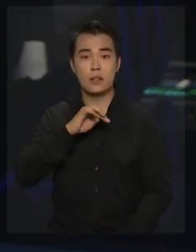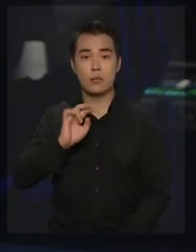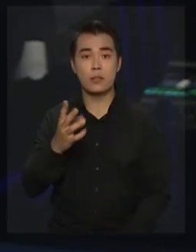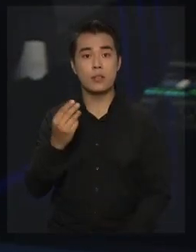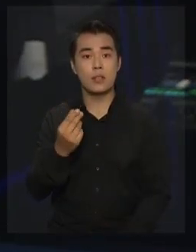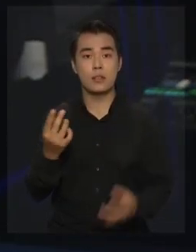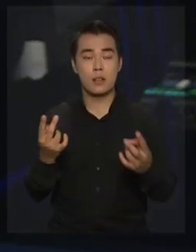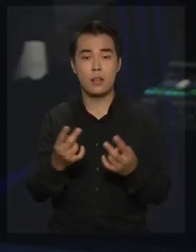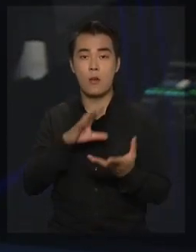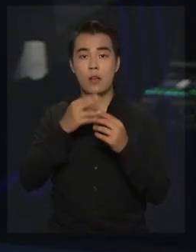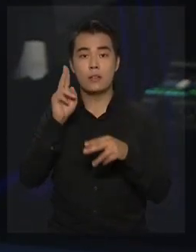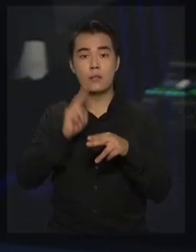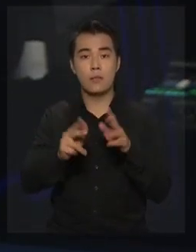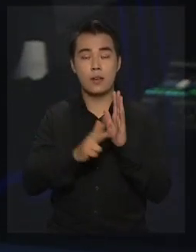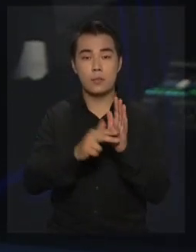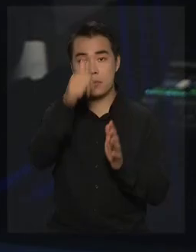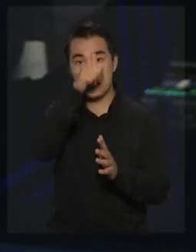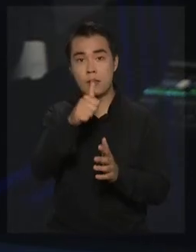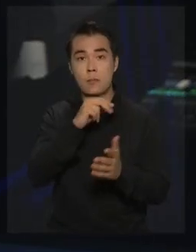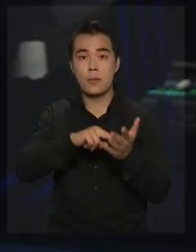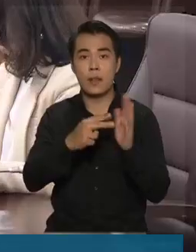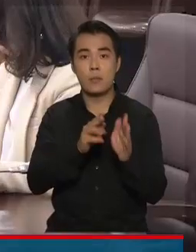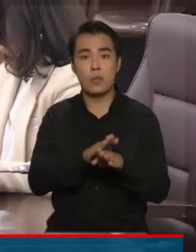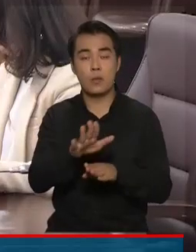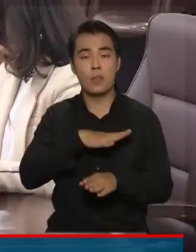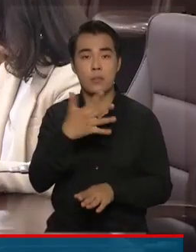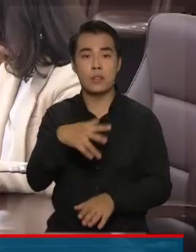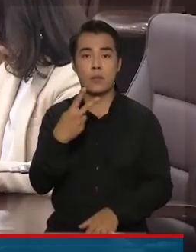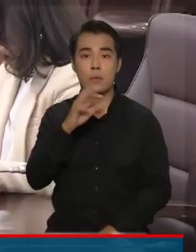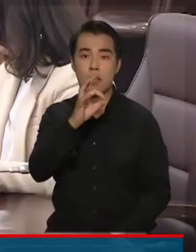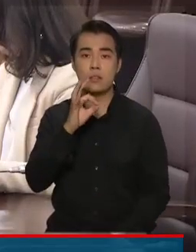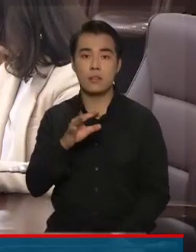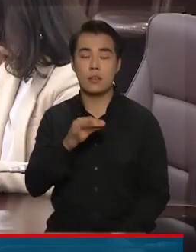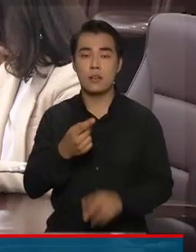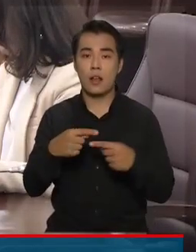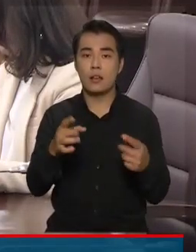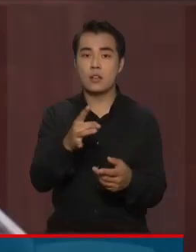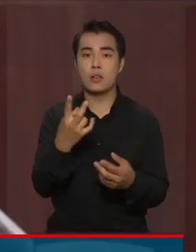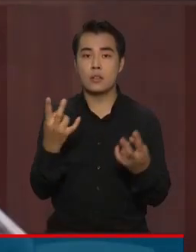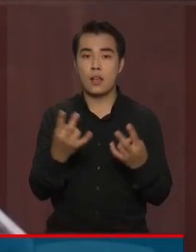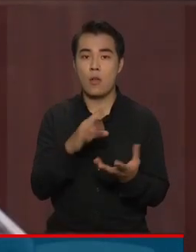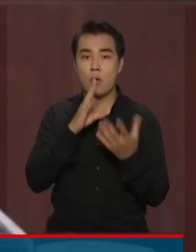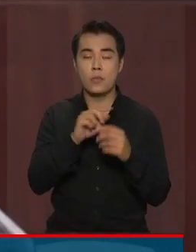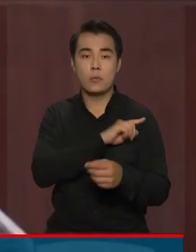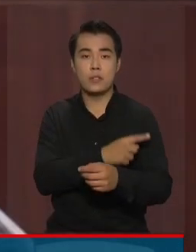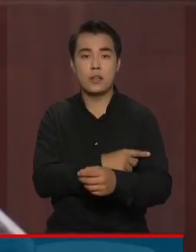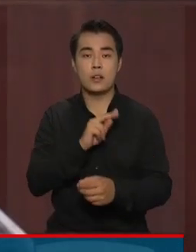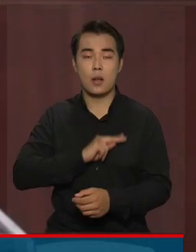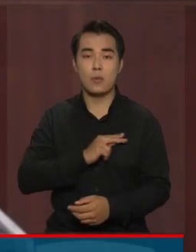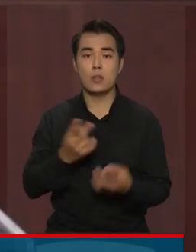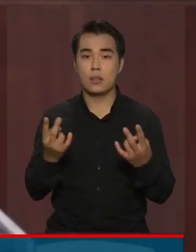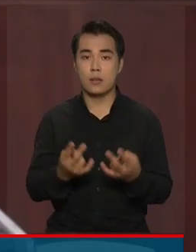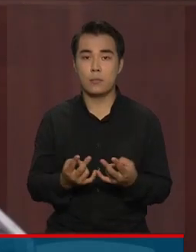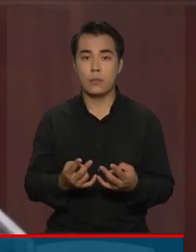тенге. По итогам 8 месяцев план исполнен на 52%, поэтому некоторым регионам необходимо усиленно